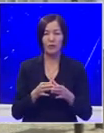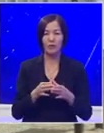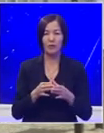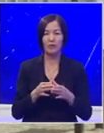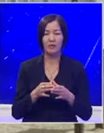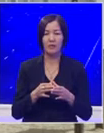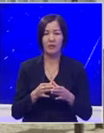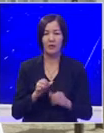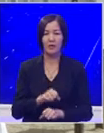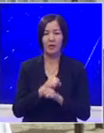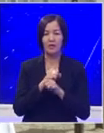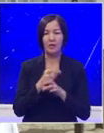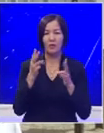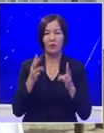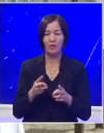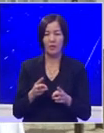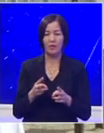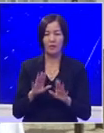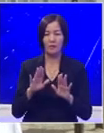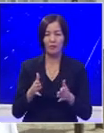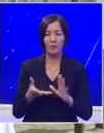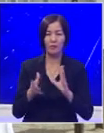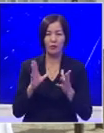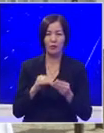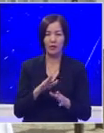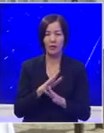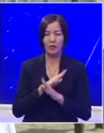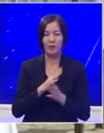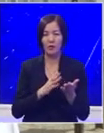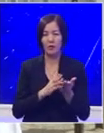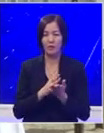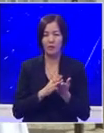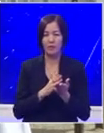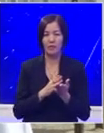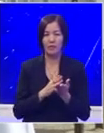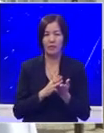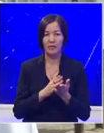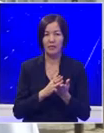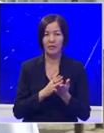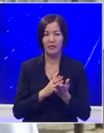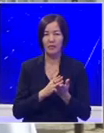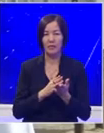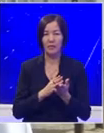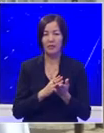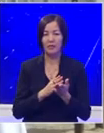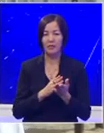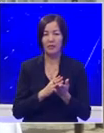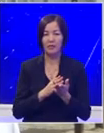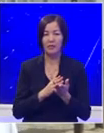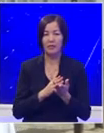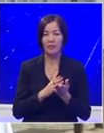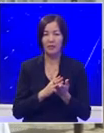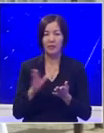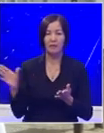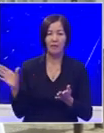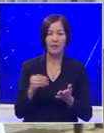осы қаңтар оқиғасы бойынша қаза болған қызметкерлердің сол қызметкерлер себепке ала отырып